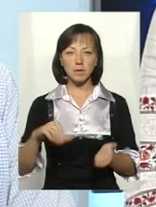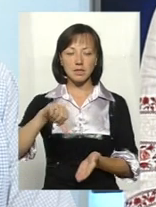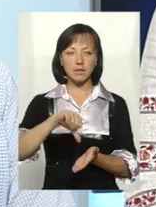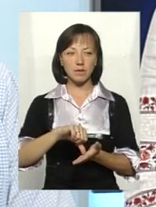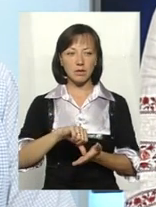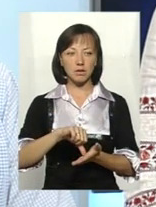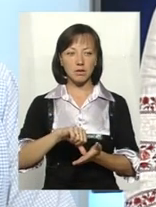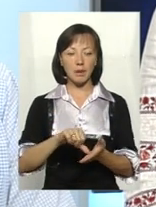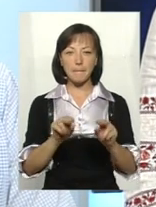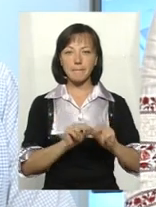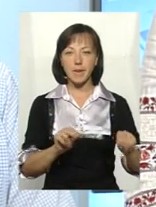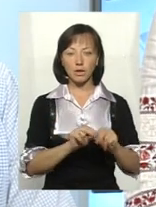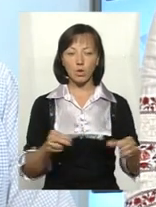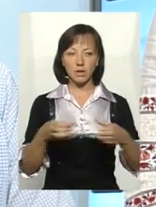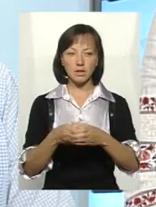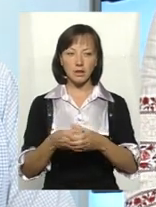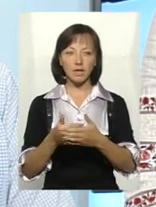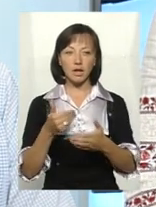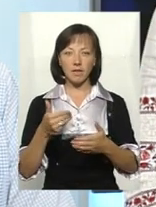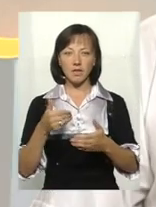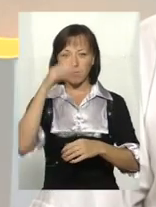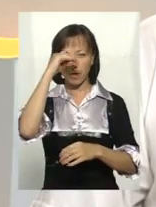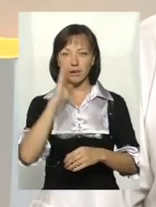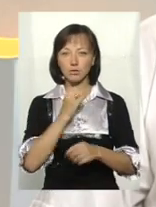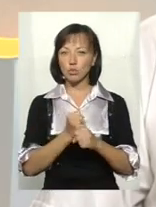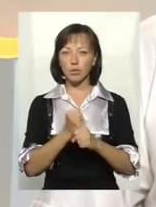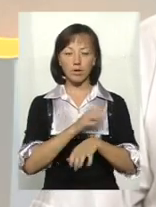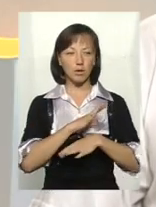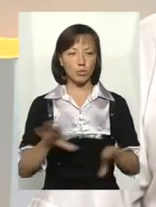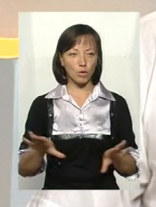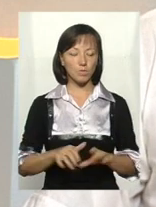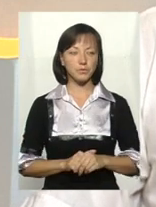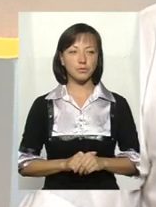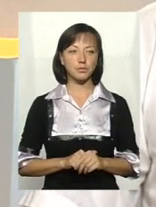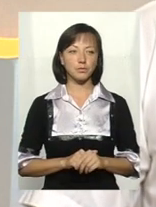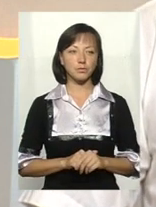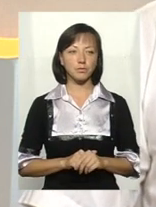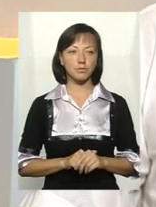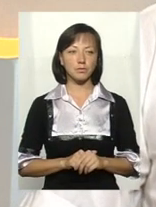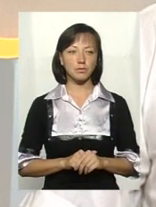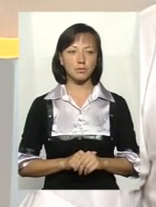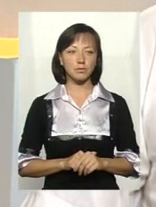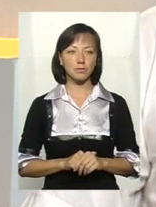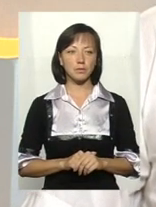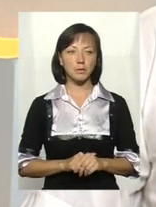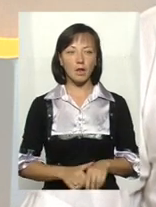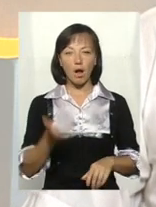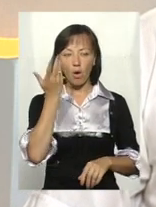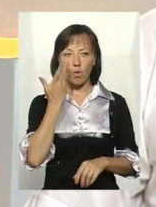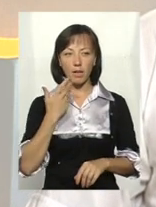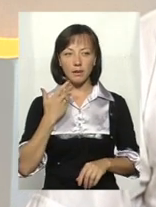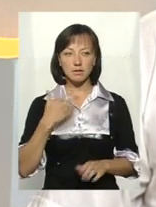представник педколективу і від громади батьків. Теж цього зроблено не було. Коли